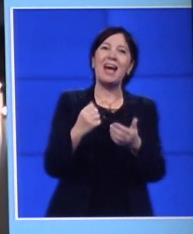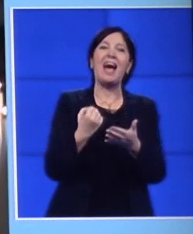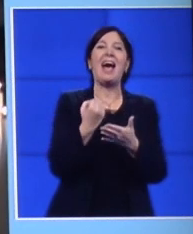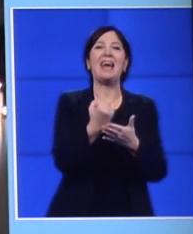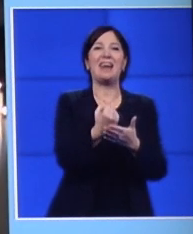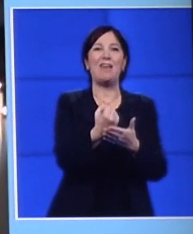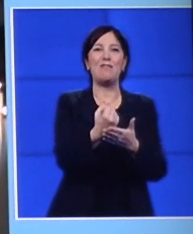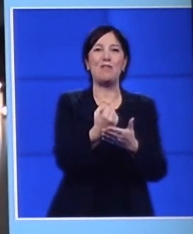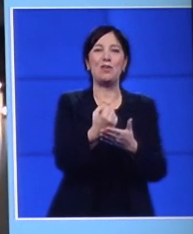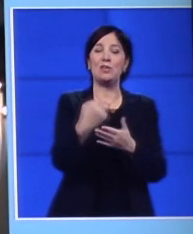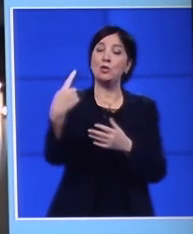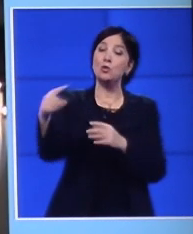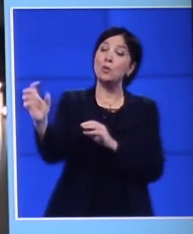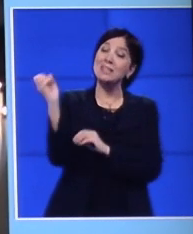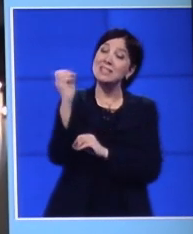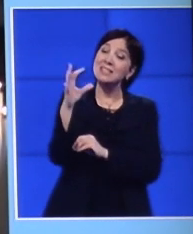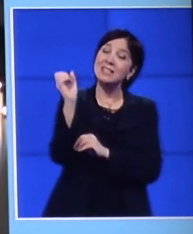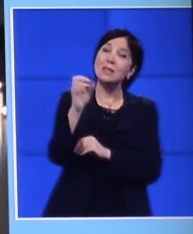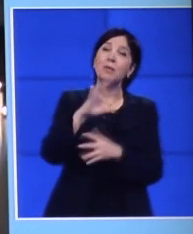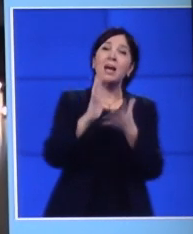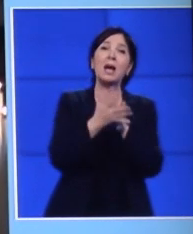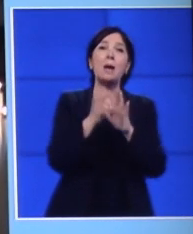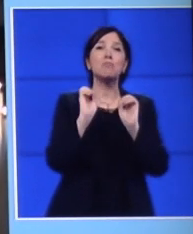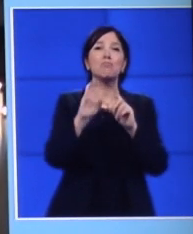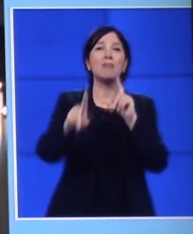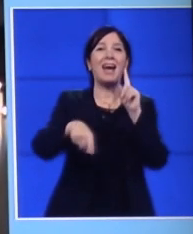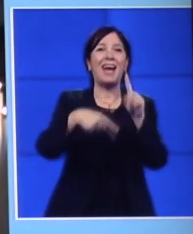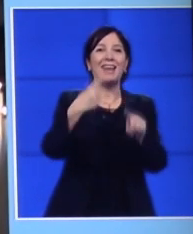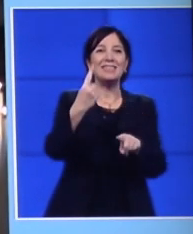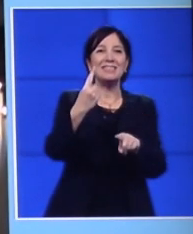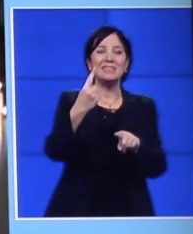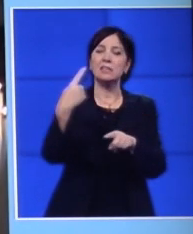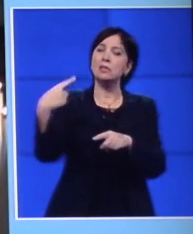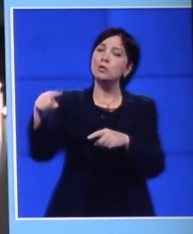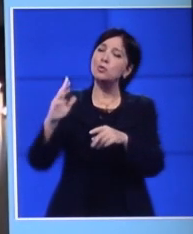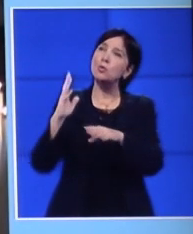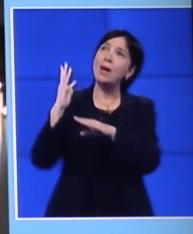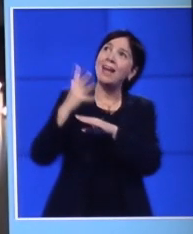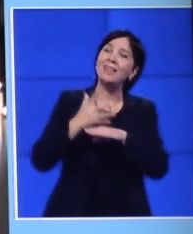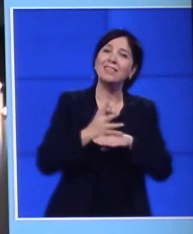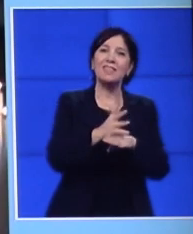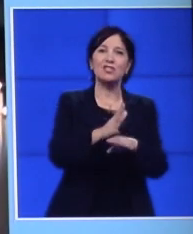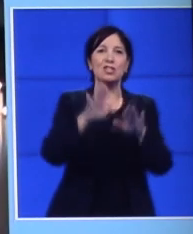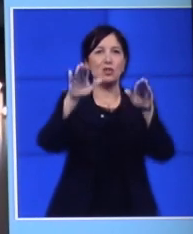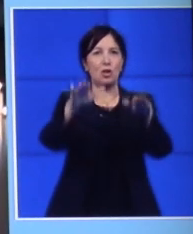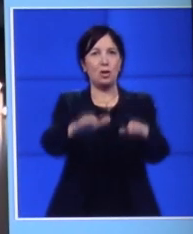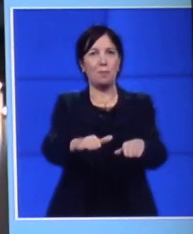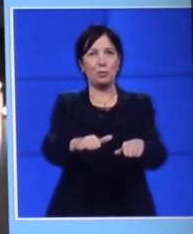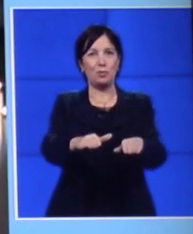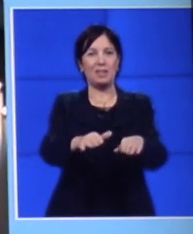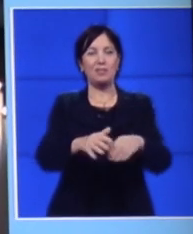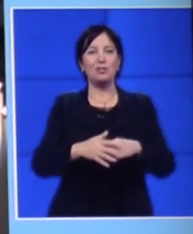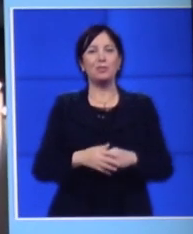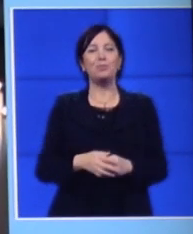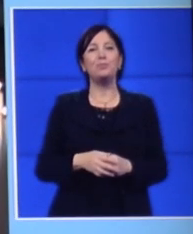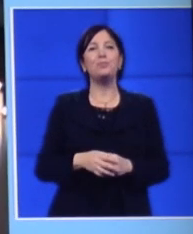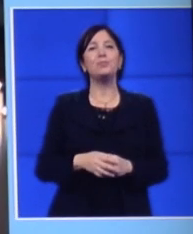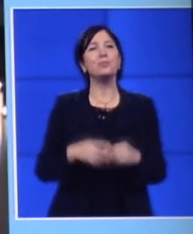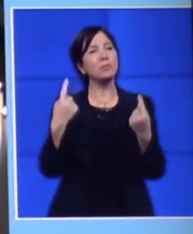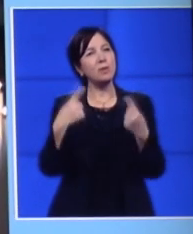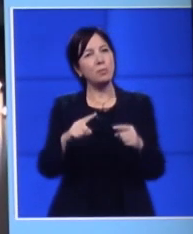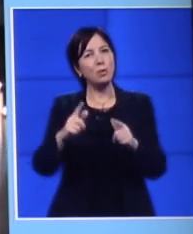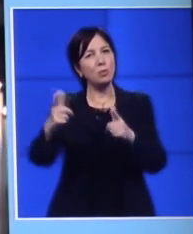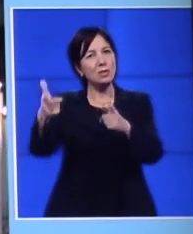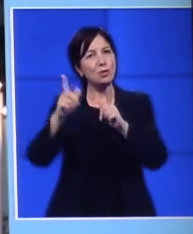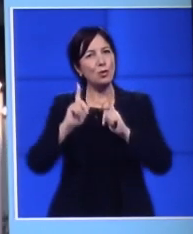con i suoi insegnamenti da maestri, con la sua intercessione la proteggi. Per questo